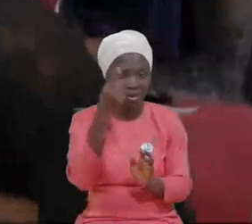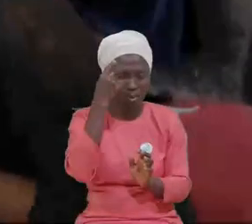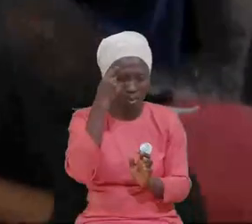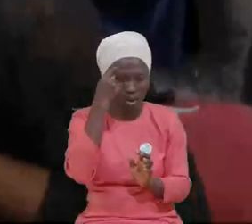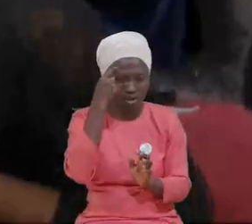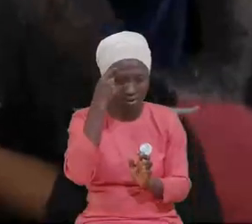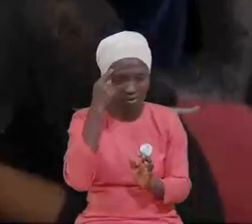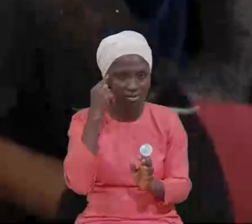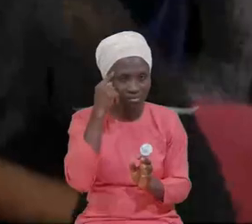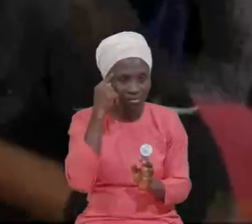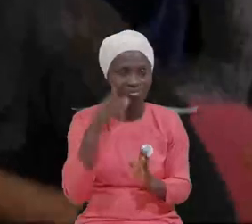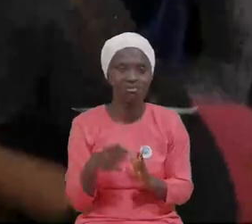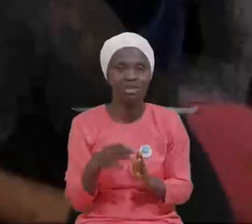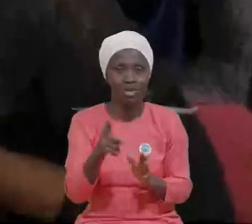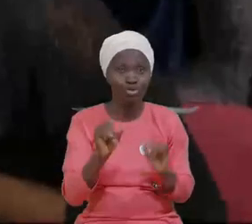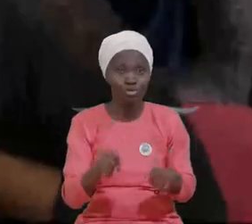peux réussir.